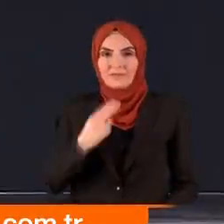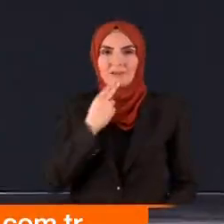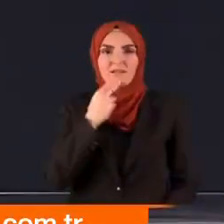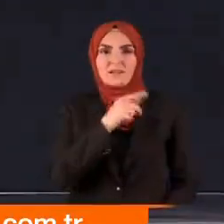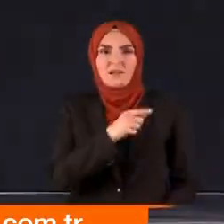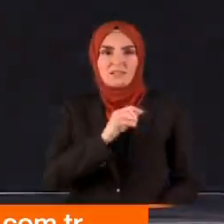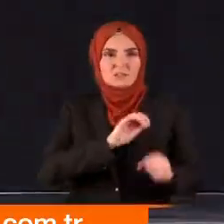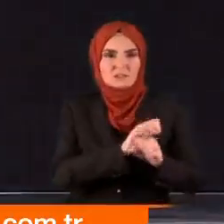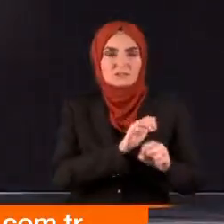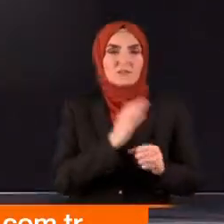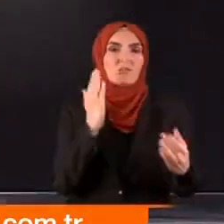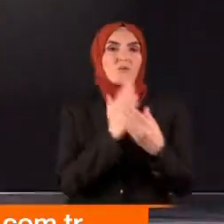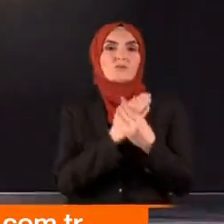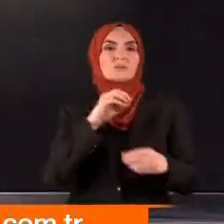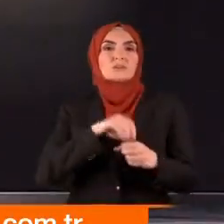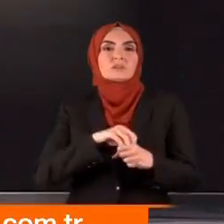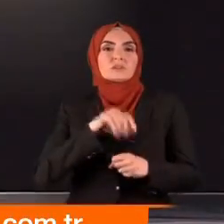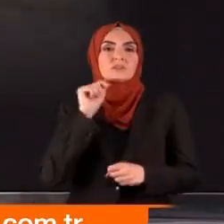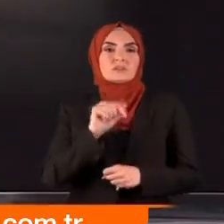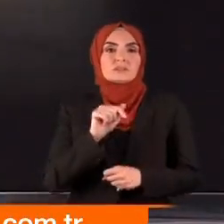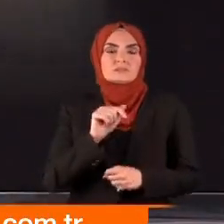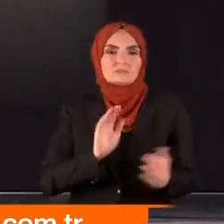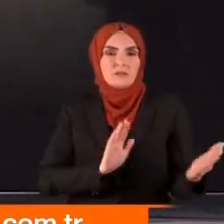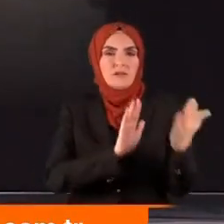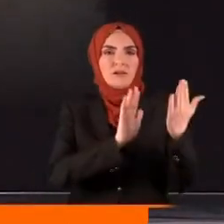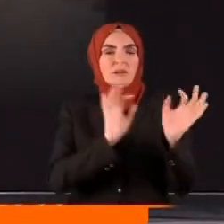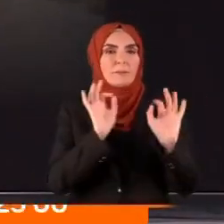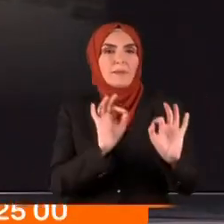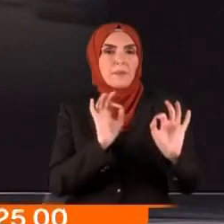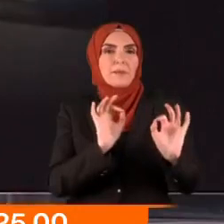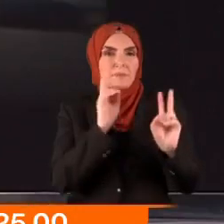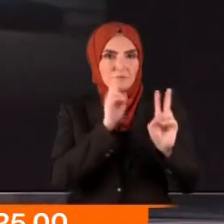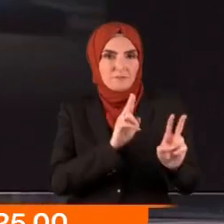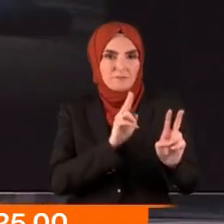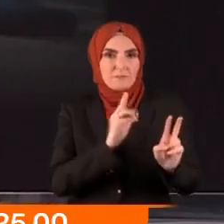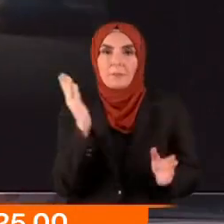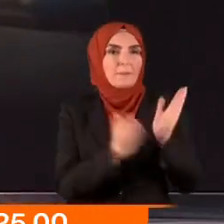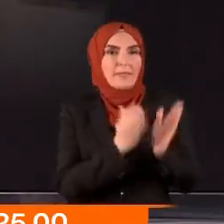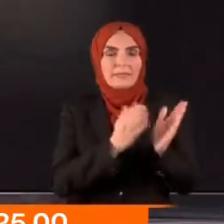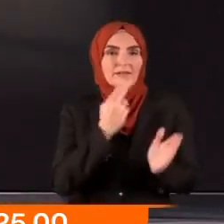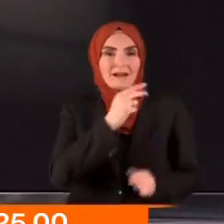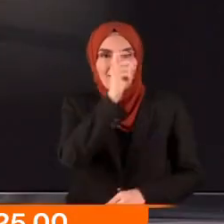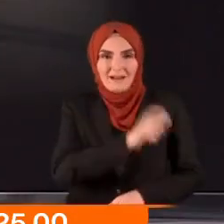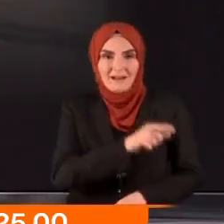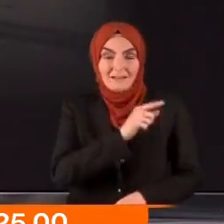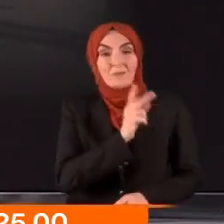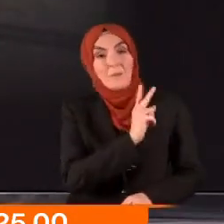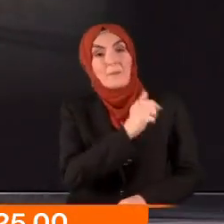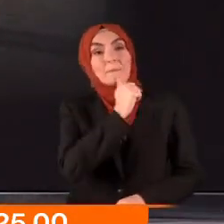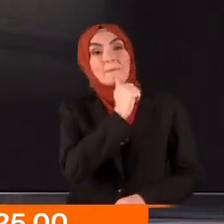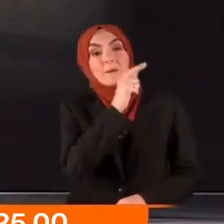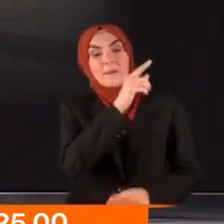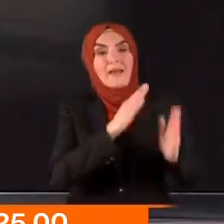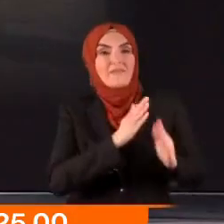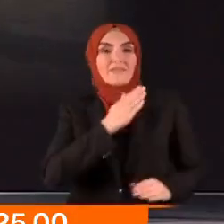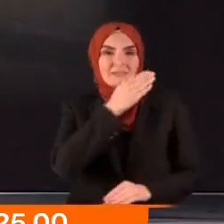Kadına şiddet dosyalarında karşımıza şöyle bir durum çıkıyor genelde. Şiddet gören kadın baba evine döndüğünde ailesi de ona sahip